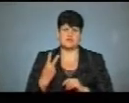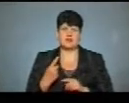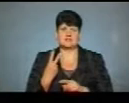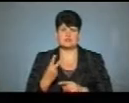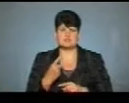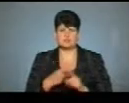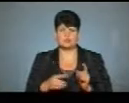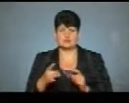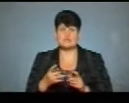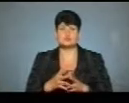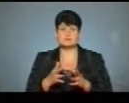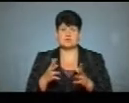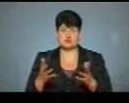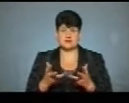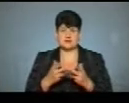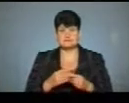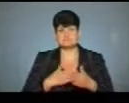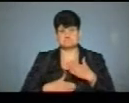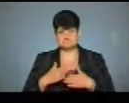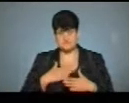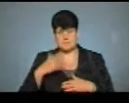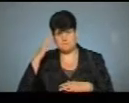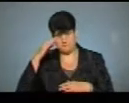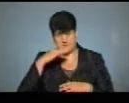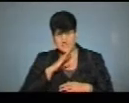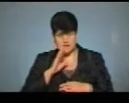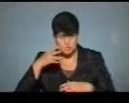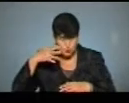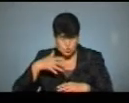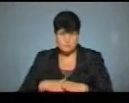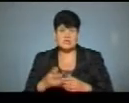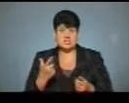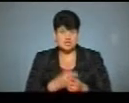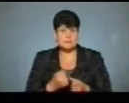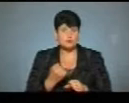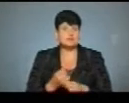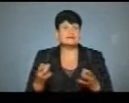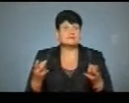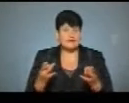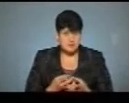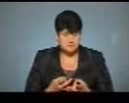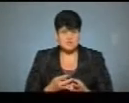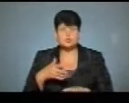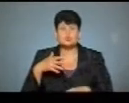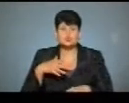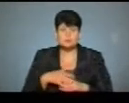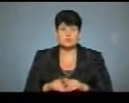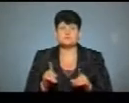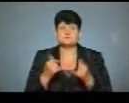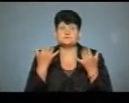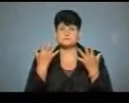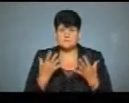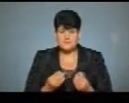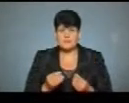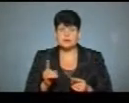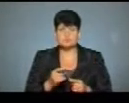кількість збільшилася цього. Це відрадно, тому що батьки зрозуміли, що щеплення зробити треба. Батьки зрозуміли на сьогоднішній день, що